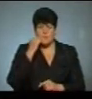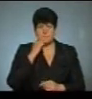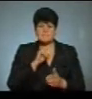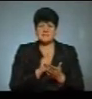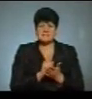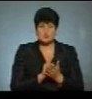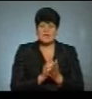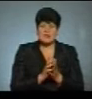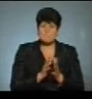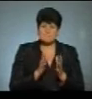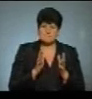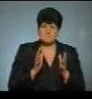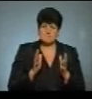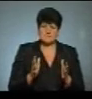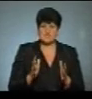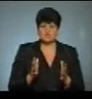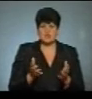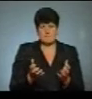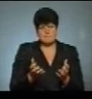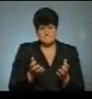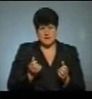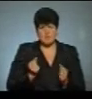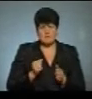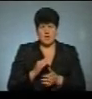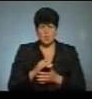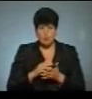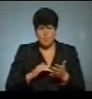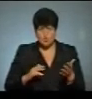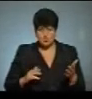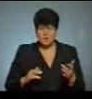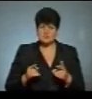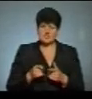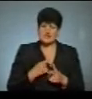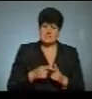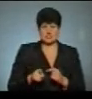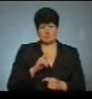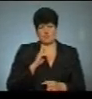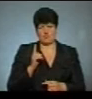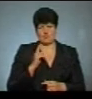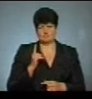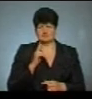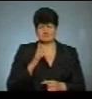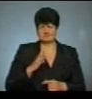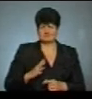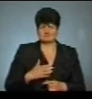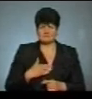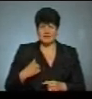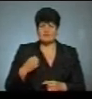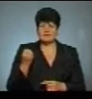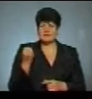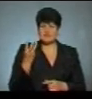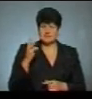пенсіонери більше схильні прийняти оце продовження, аніж молодь. Скажімо, на